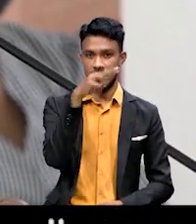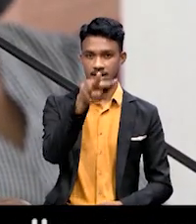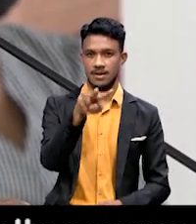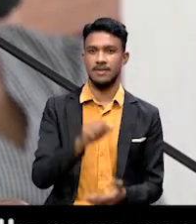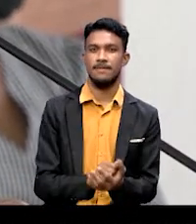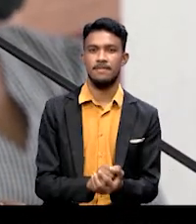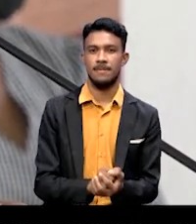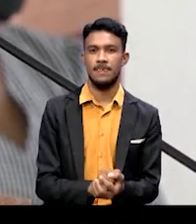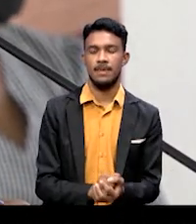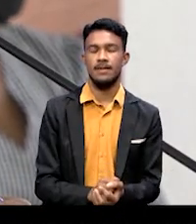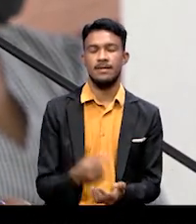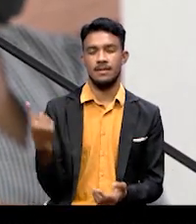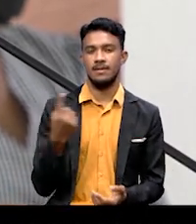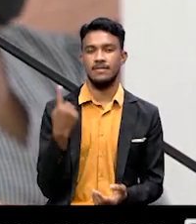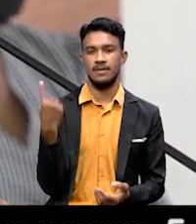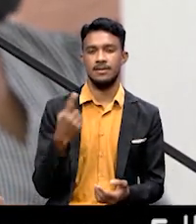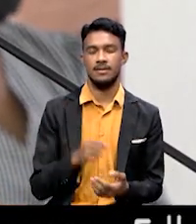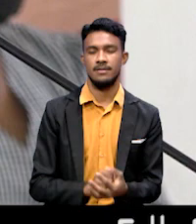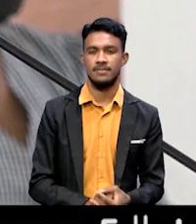sempre reklama dengan Fatin.